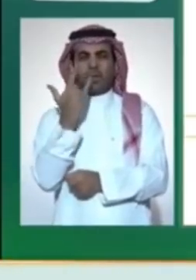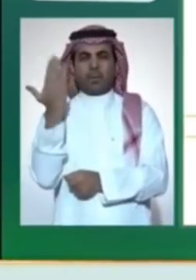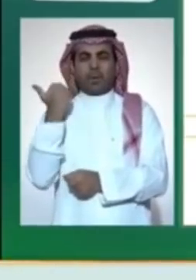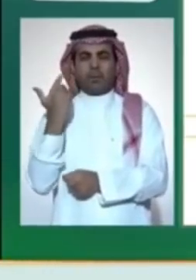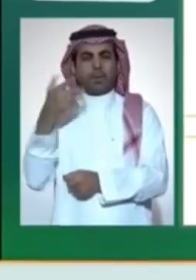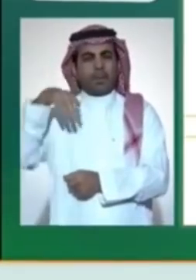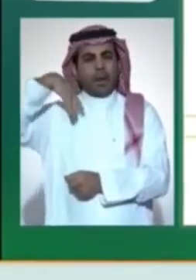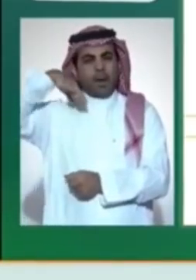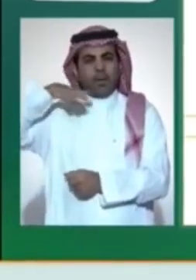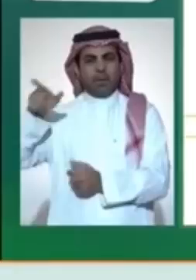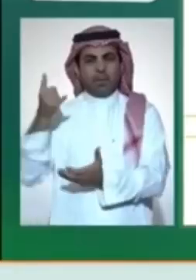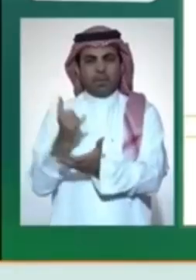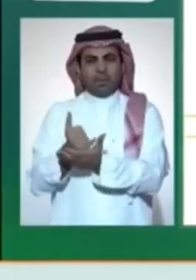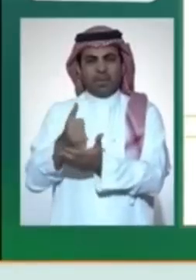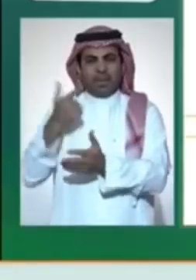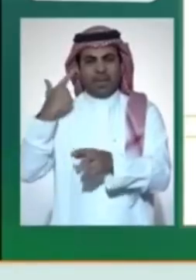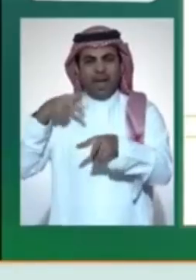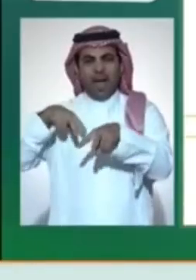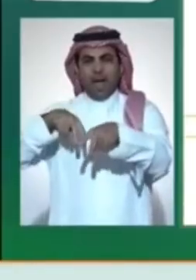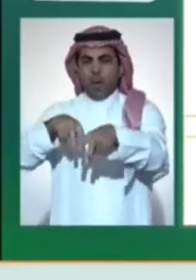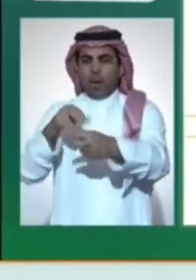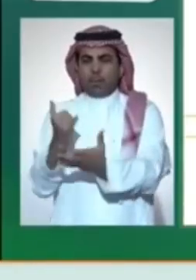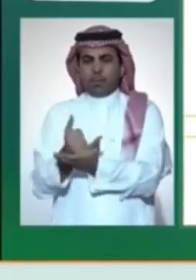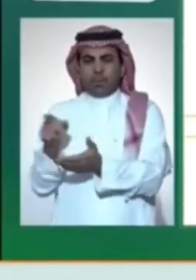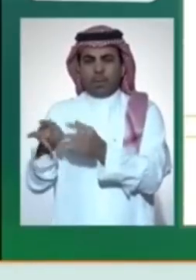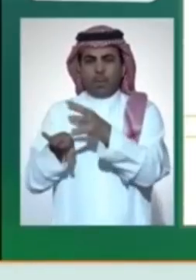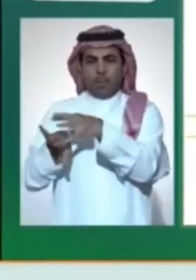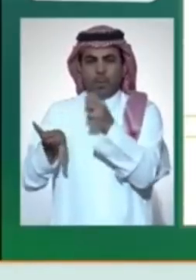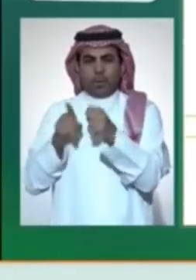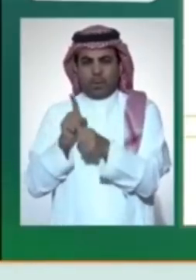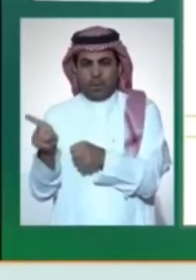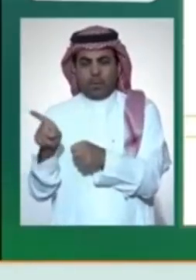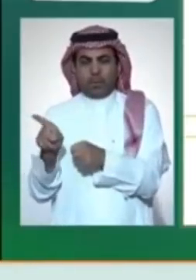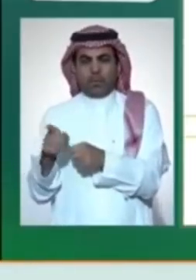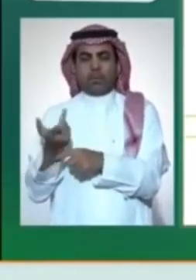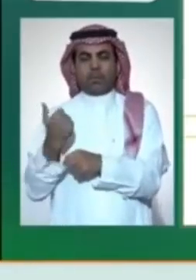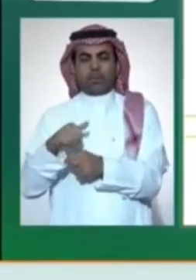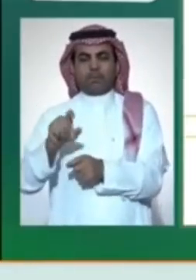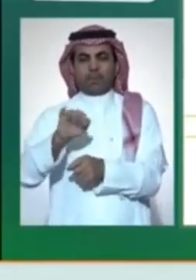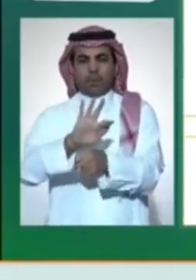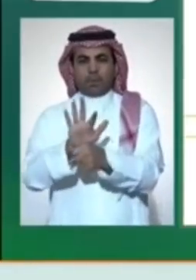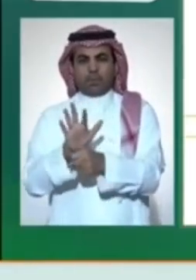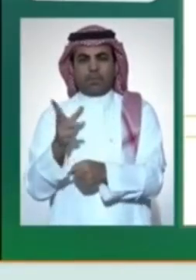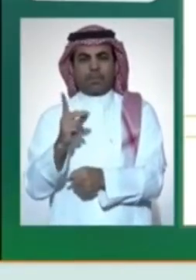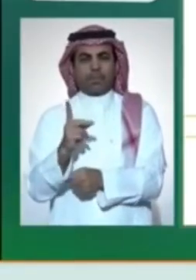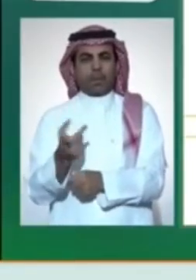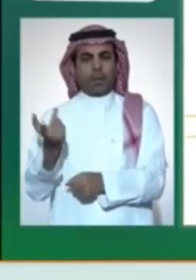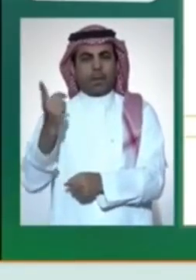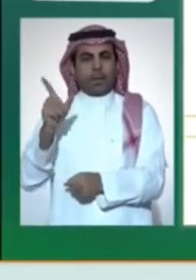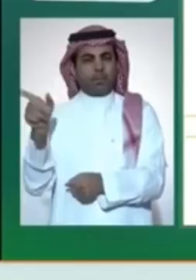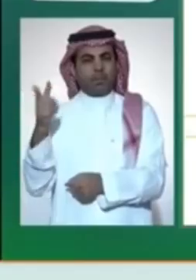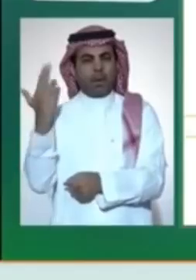الحيوان الذي ينقل أو يتسبب بأنه يكون وسيط في عملية نقل هذا الفيروس،